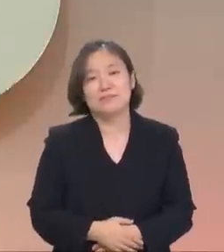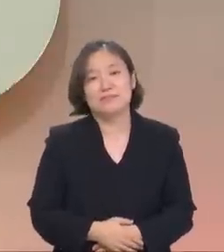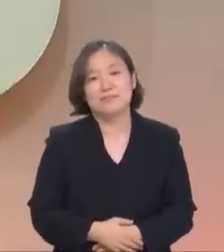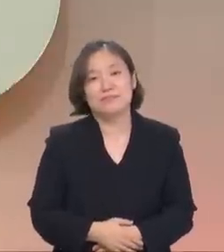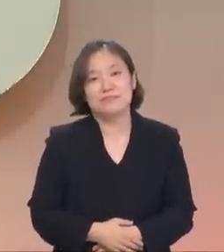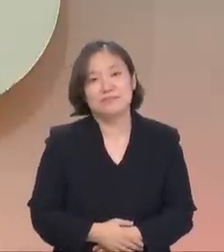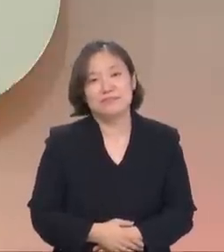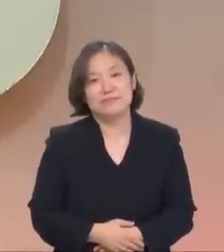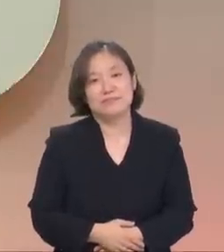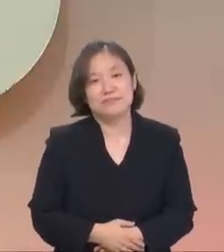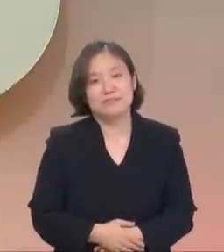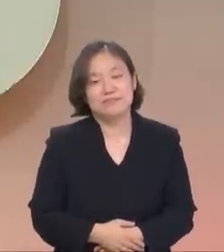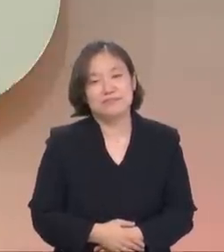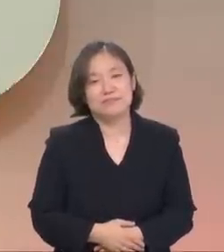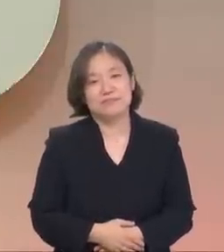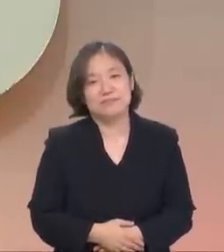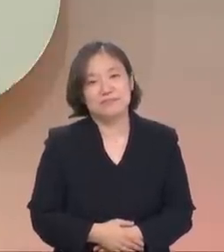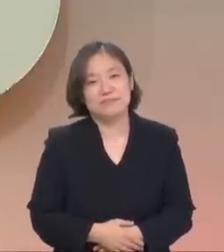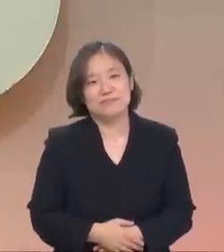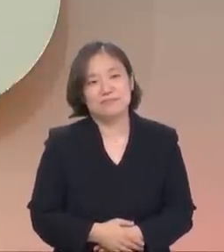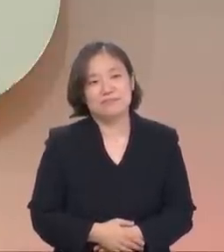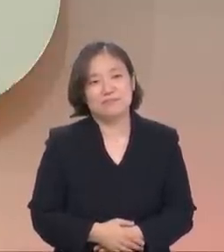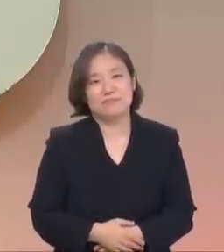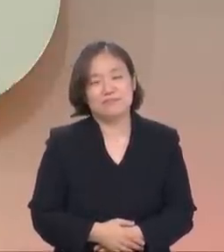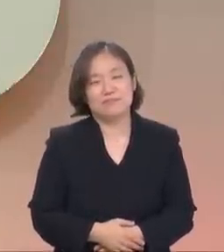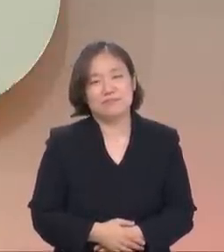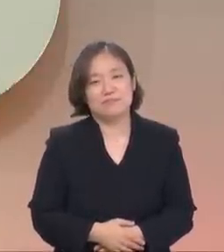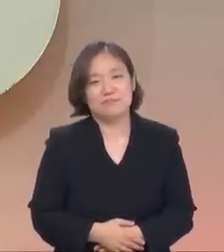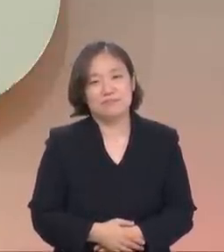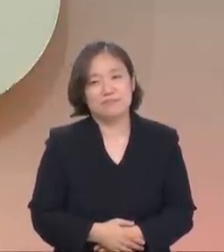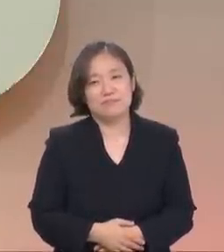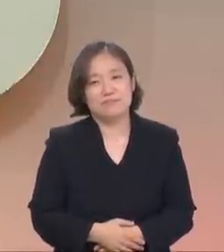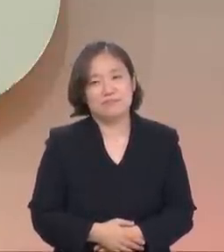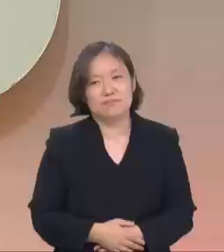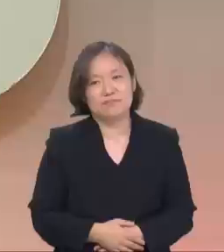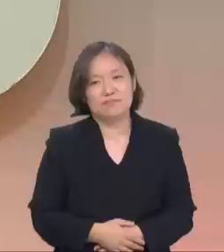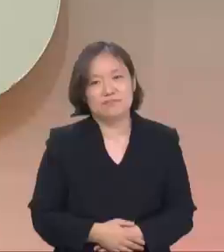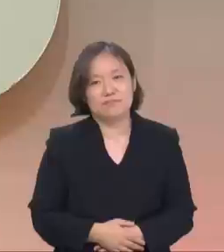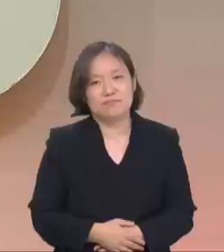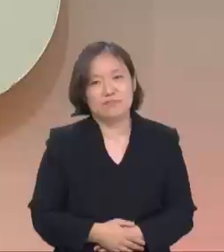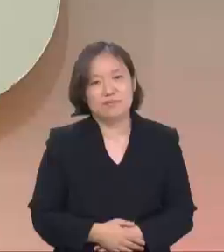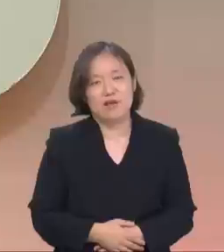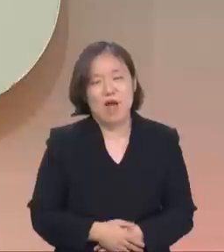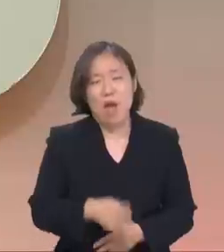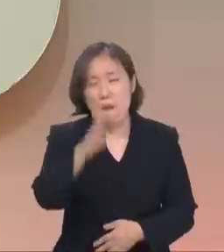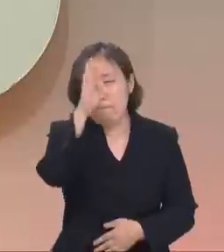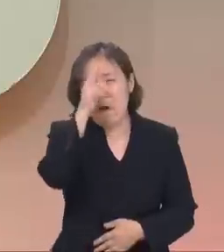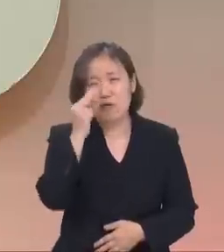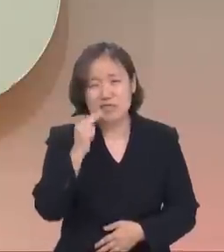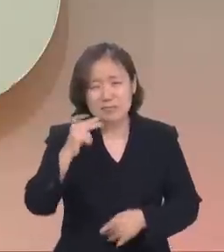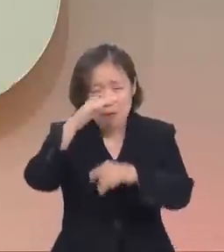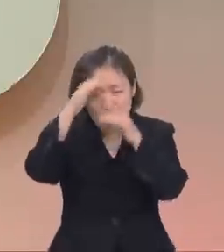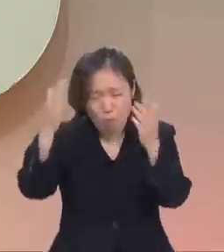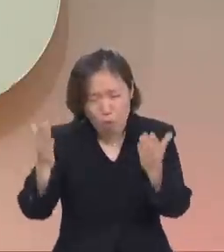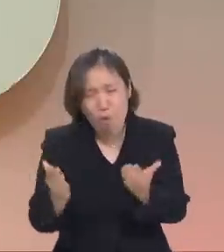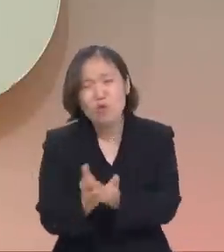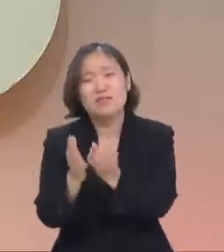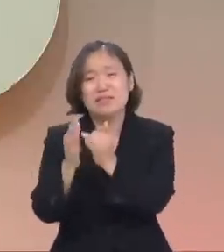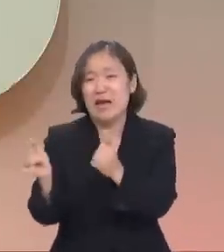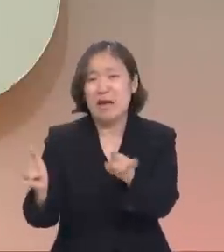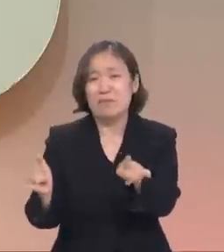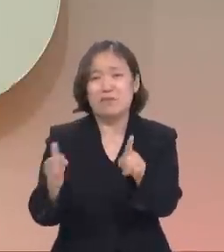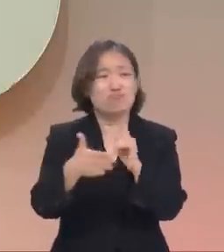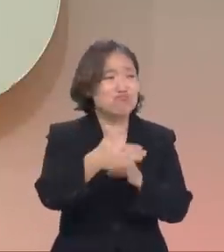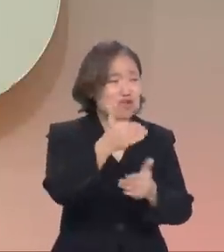그런 시한부 인생을 선고 받으신 분이 다 이렇게 부처님 가르침을 만나서 기도했다고 해서 다 또